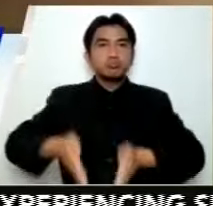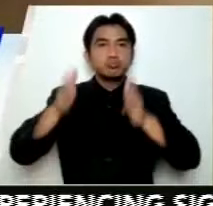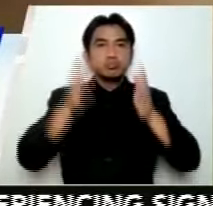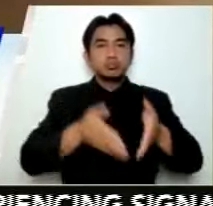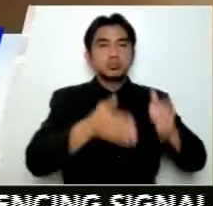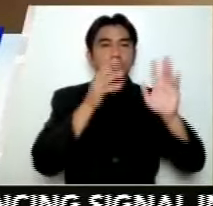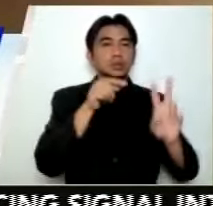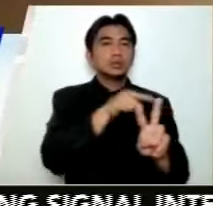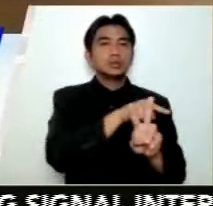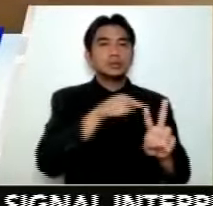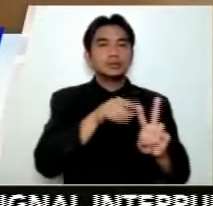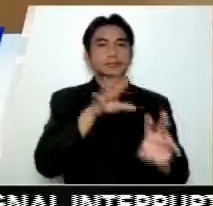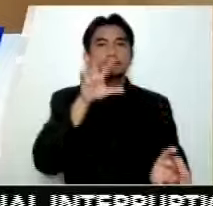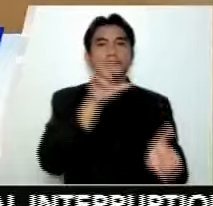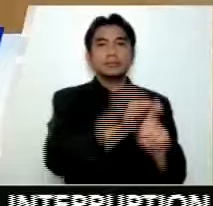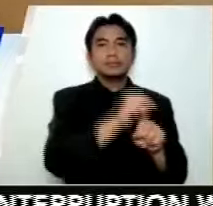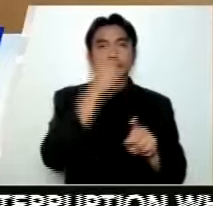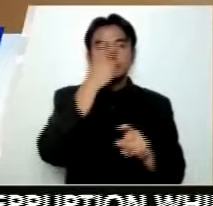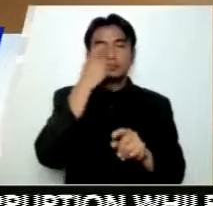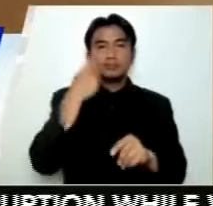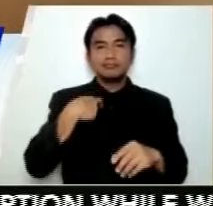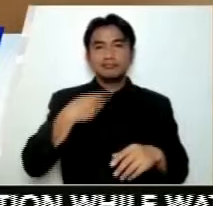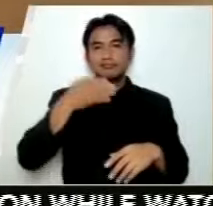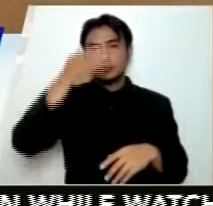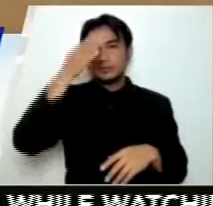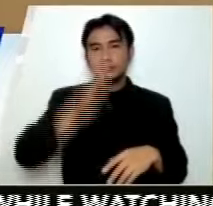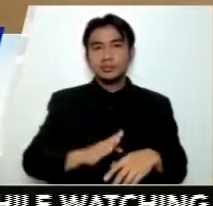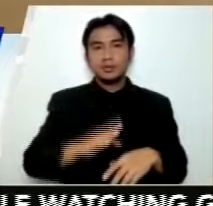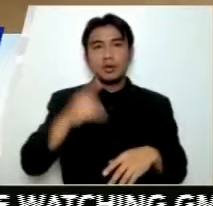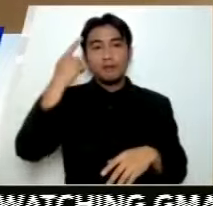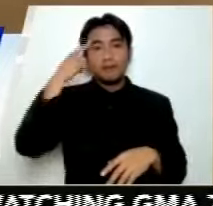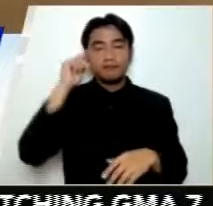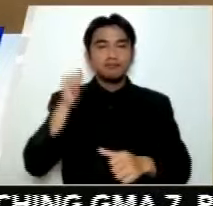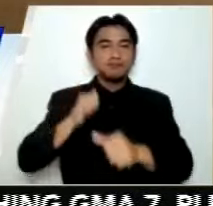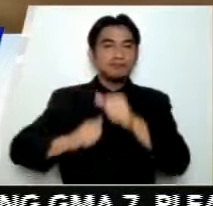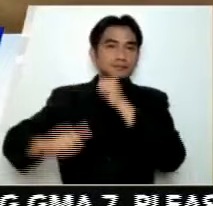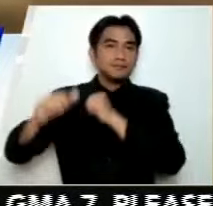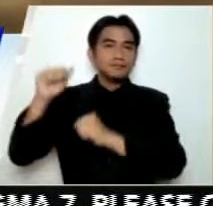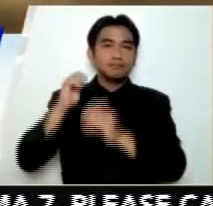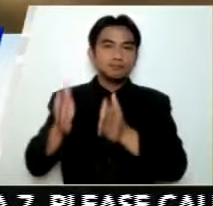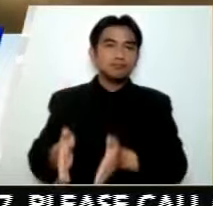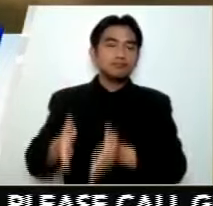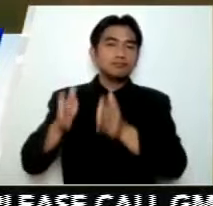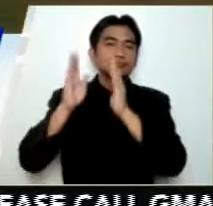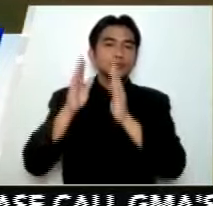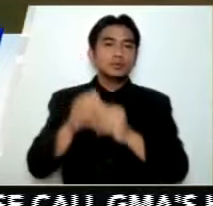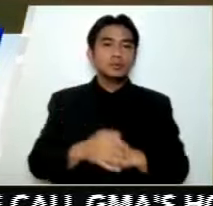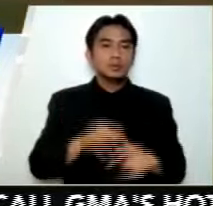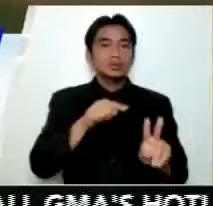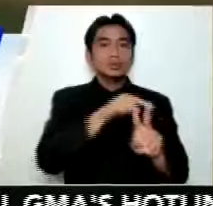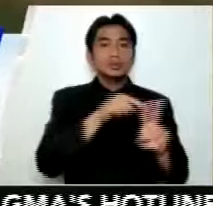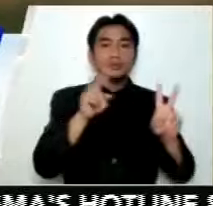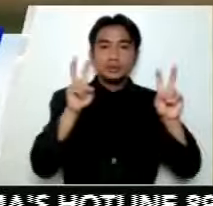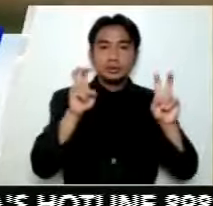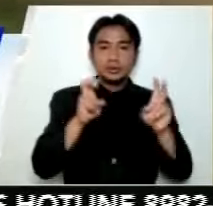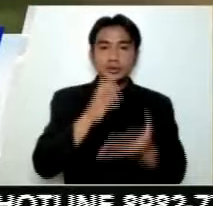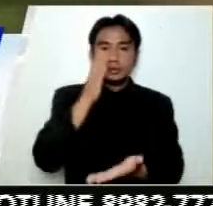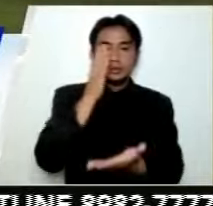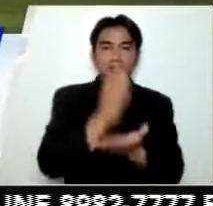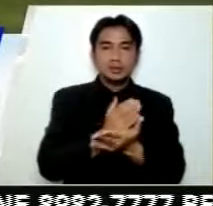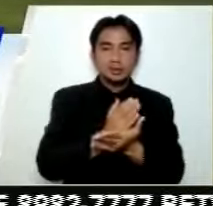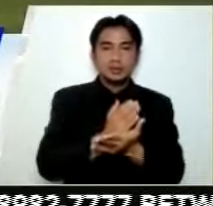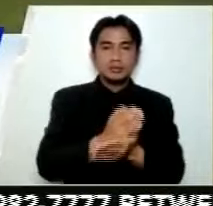dalawa dahil sa paninira sa ancient Monument mga miyembro sila ng grupong just stop oil na nagsusulong na